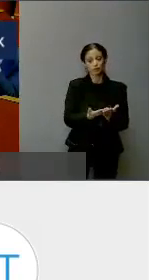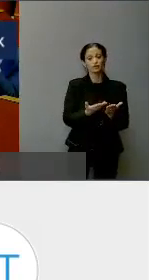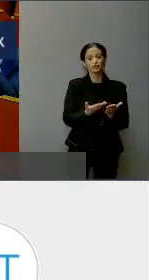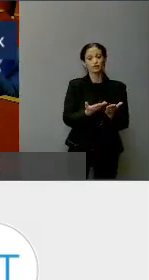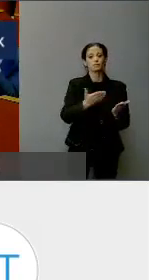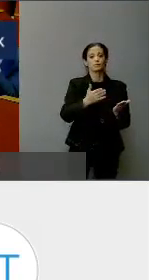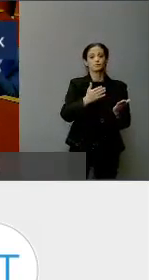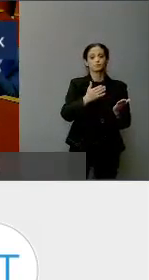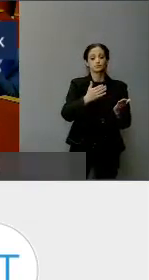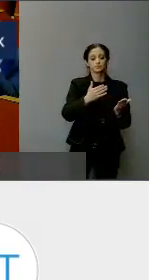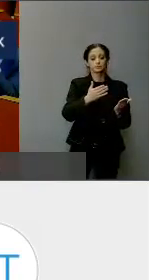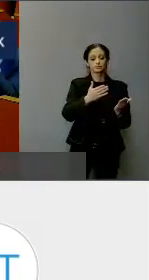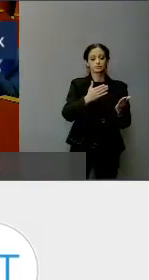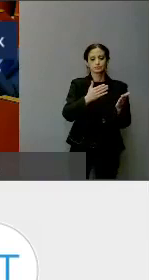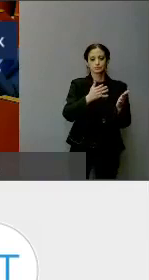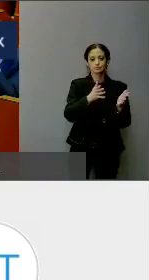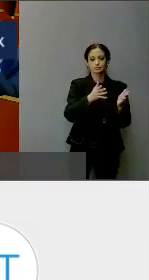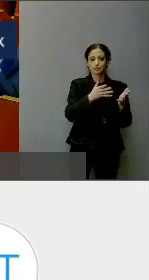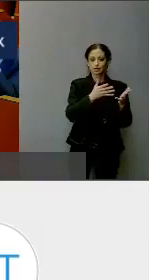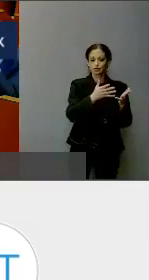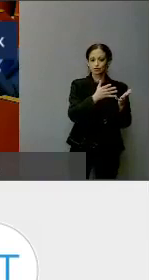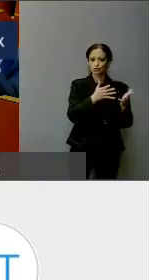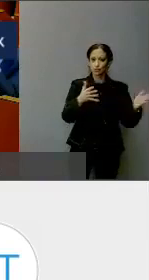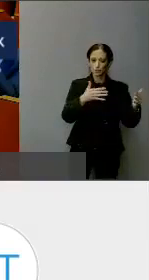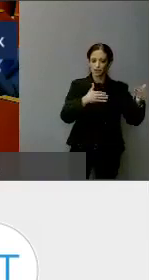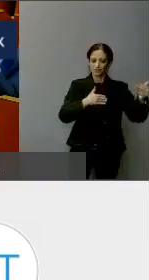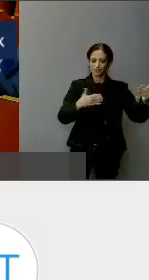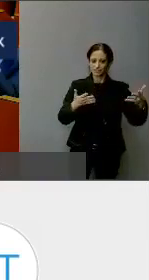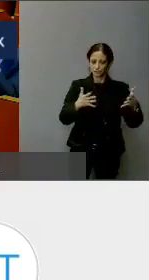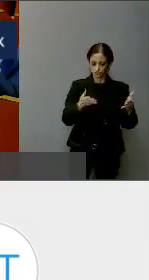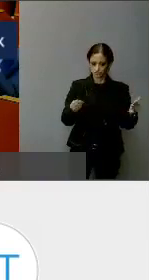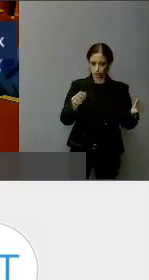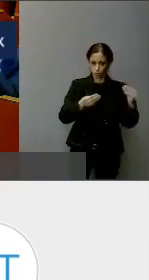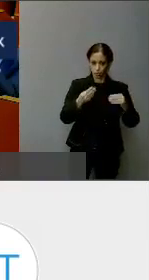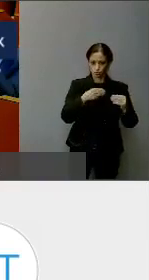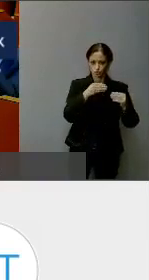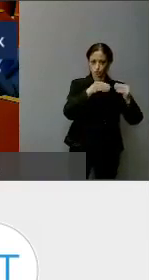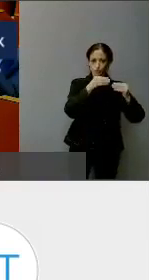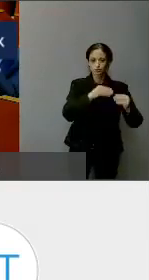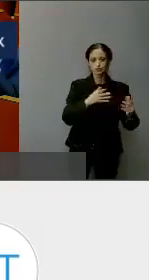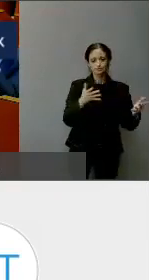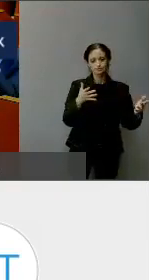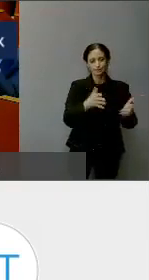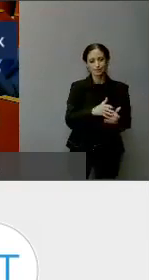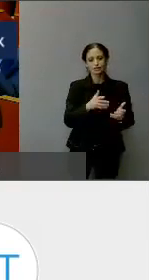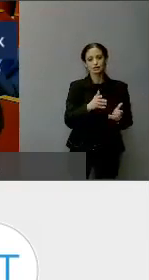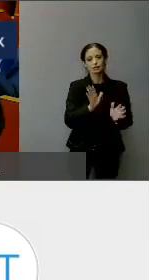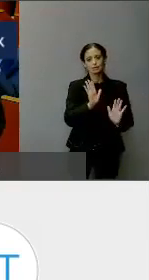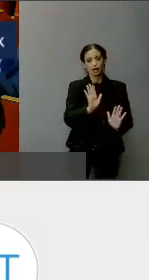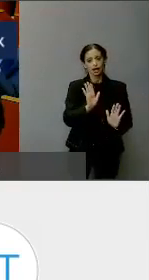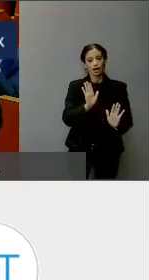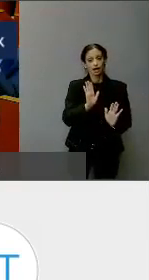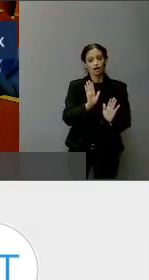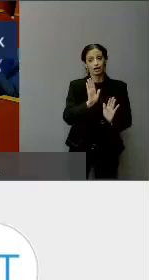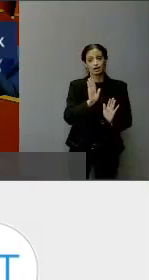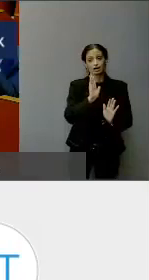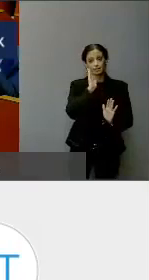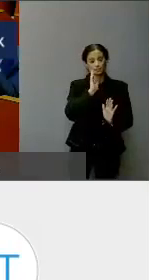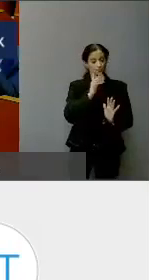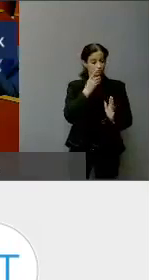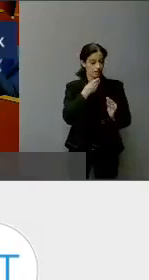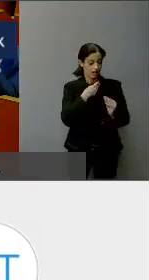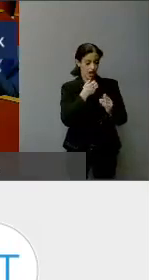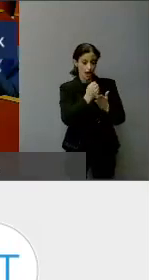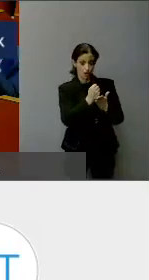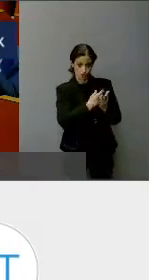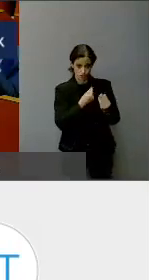di questi volumi ma altrettanto vi chiediamo di ridurre gli ha a disposizione di ogni singola concessione